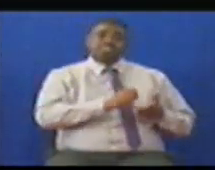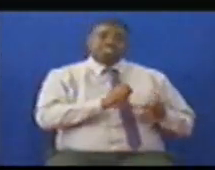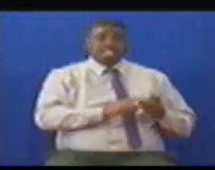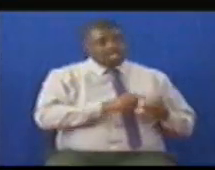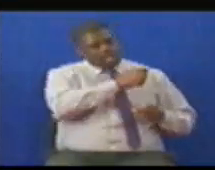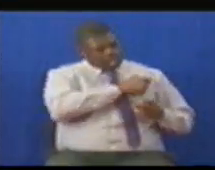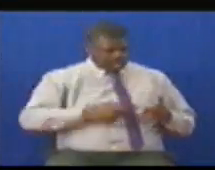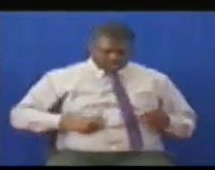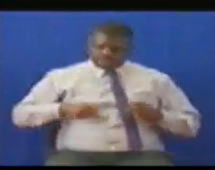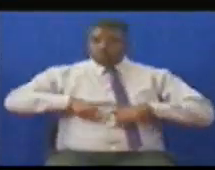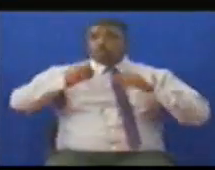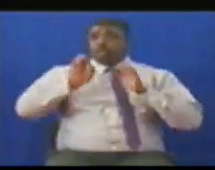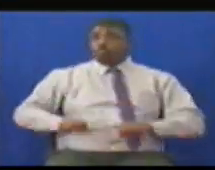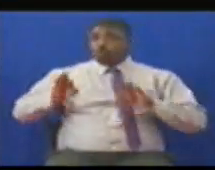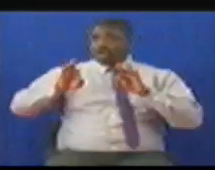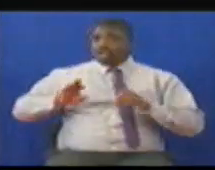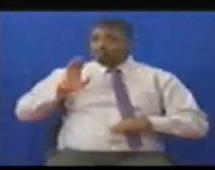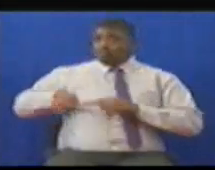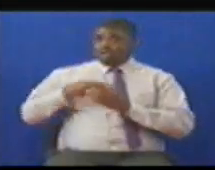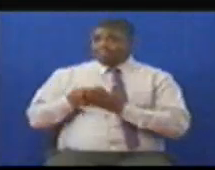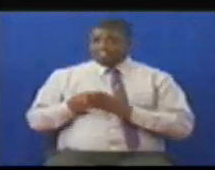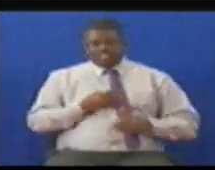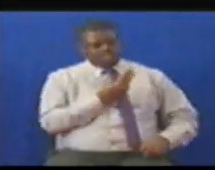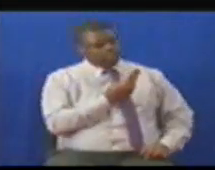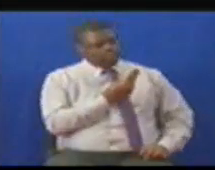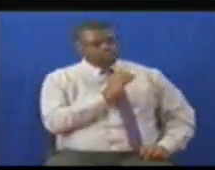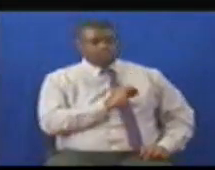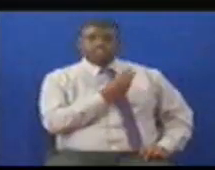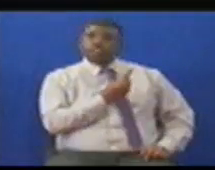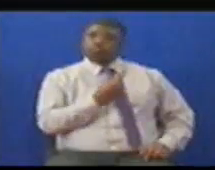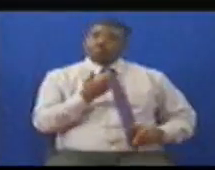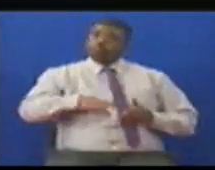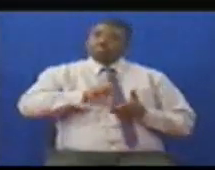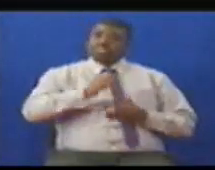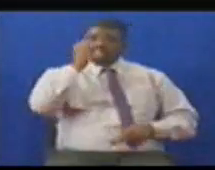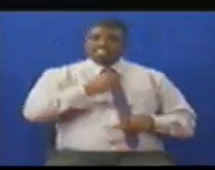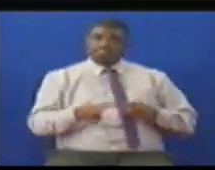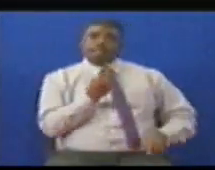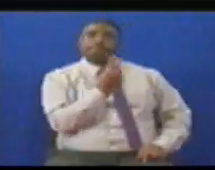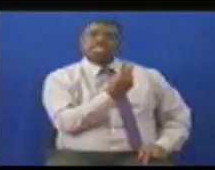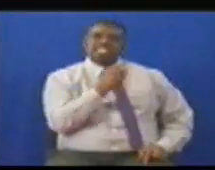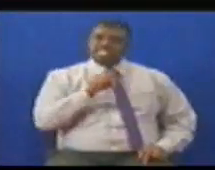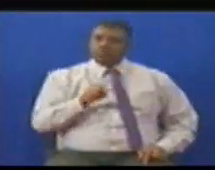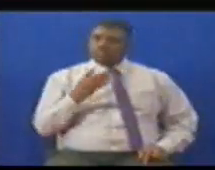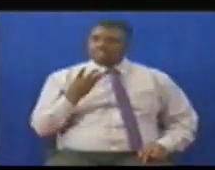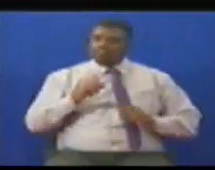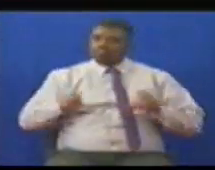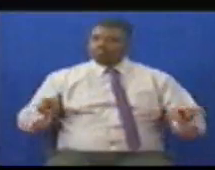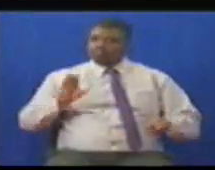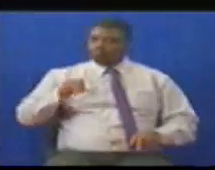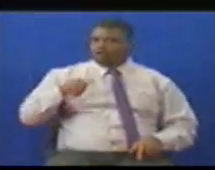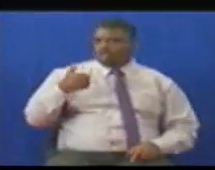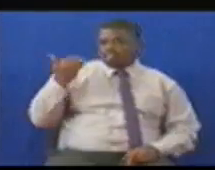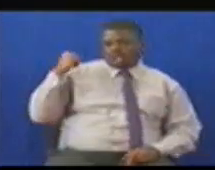umma na Utawala Bora kwa mwaka wa fedha 2021 imeongezeka kwa 2.4% ikilinganishwa na bajeti iliyoidhinishwa kwa mwaka wa